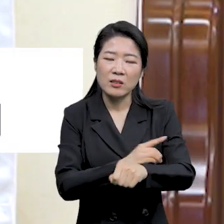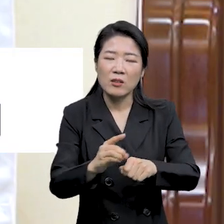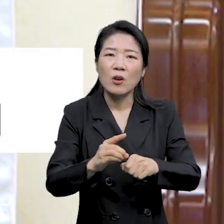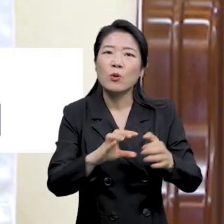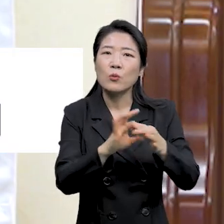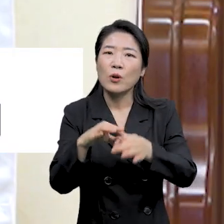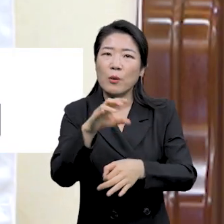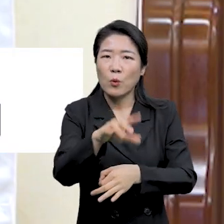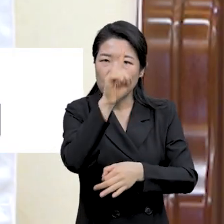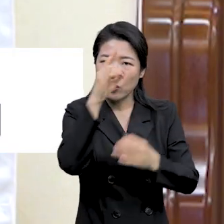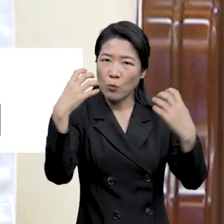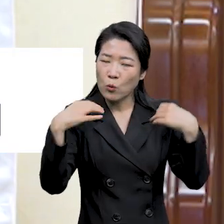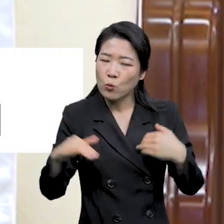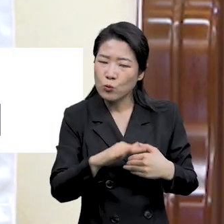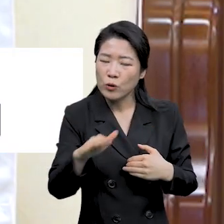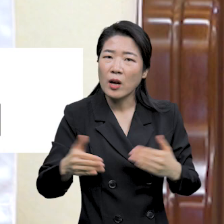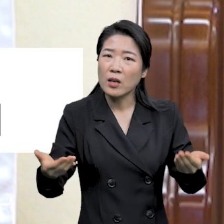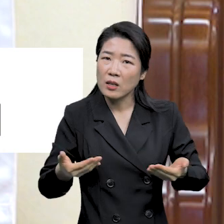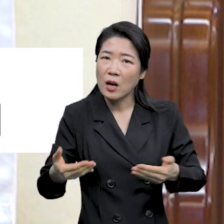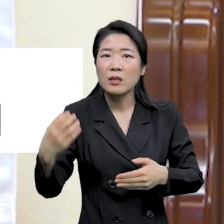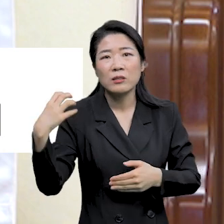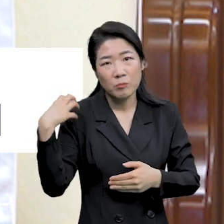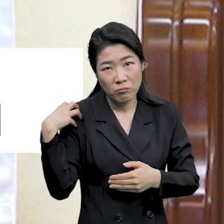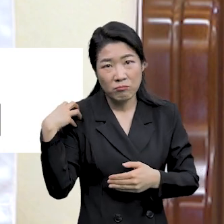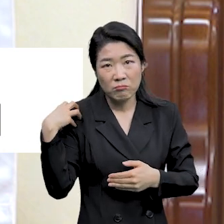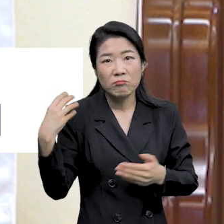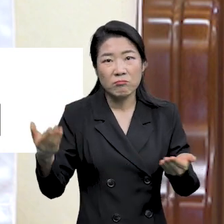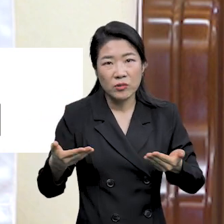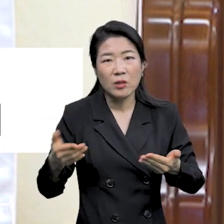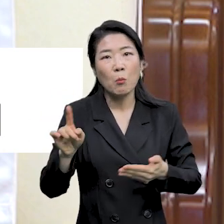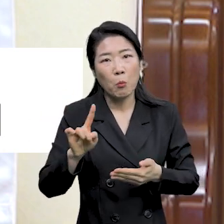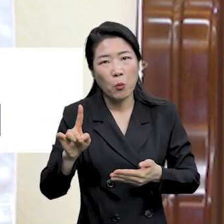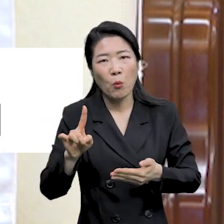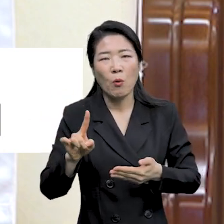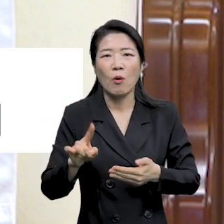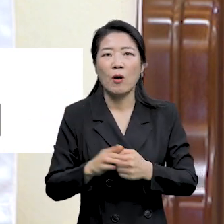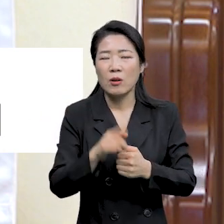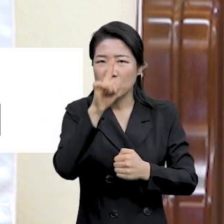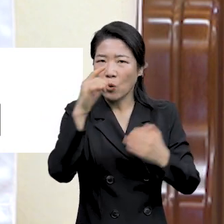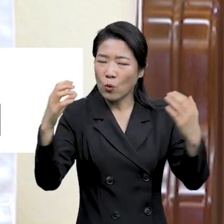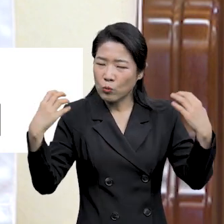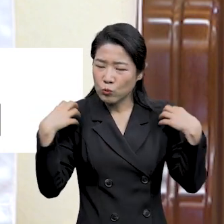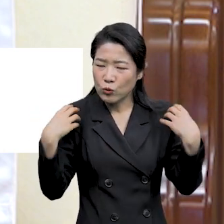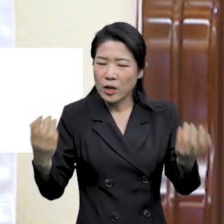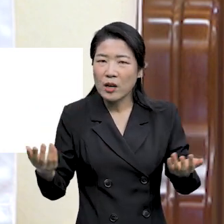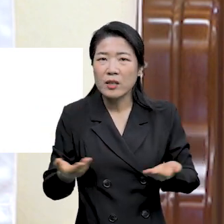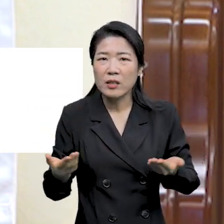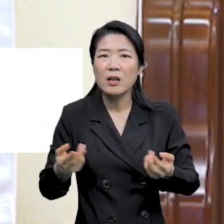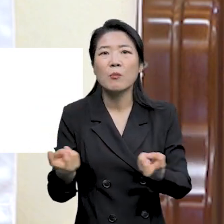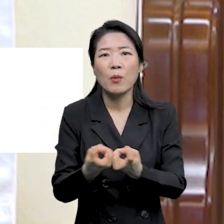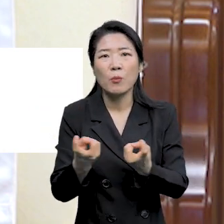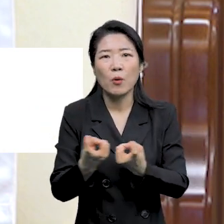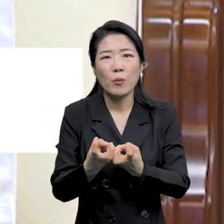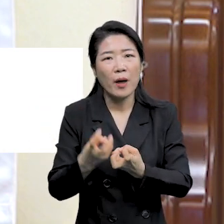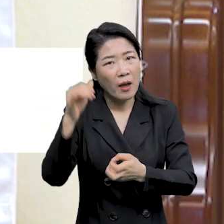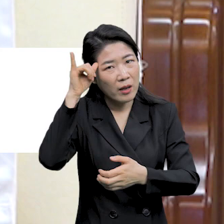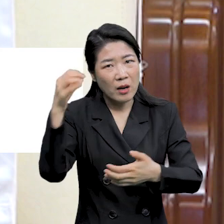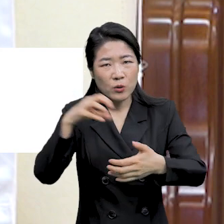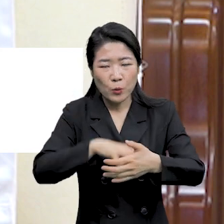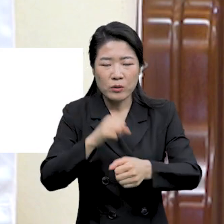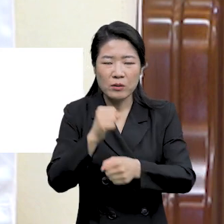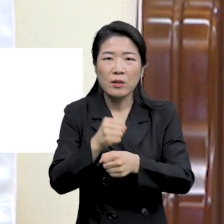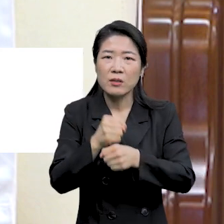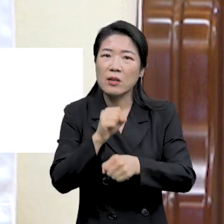하는 일은 정부의 일하는 방식에 어떻게 하면 AI를 적용해서 생산성을 높이든지 아니면 문제를 해결할